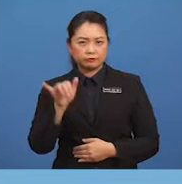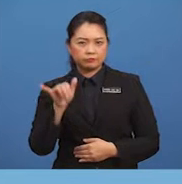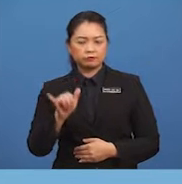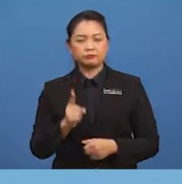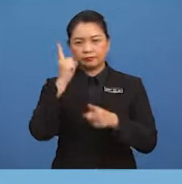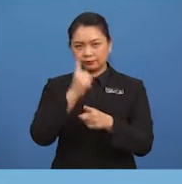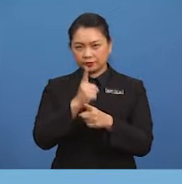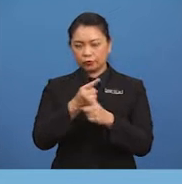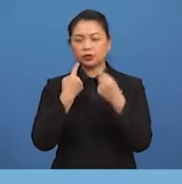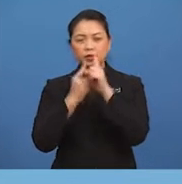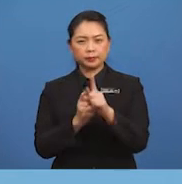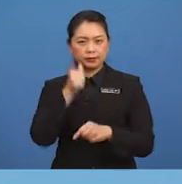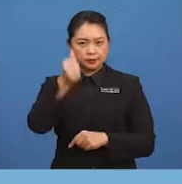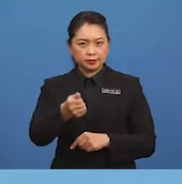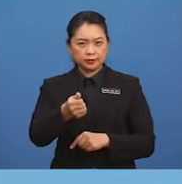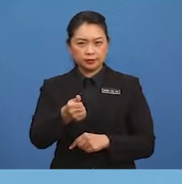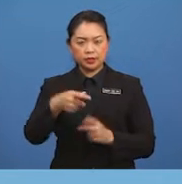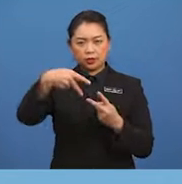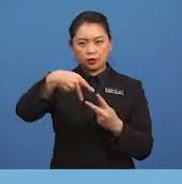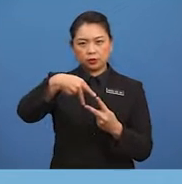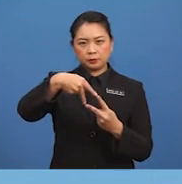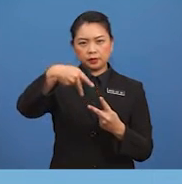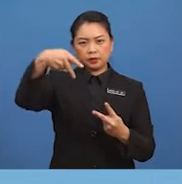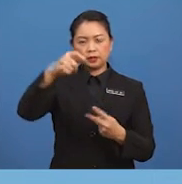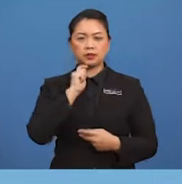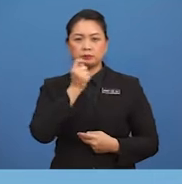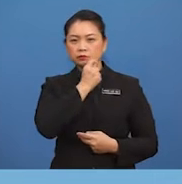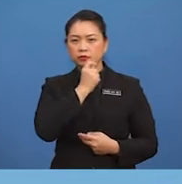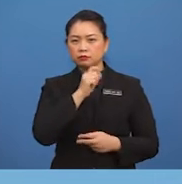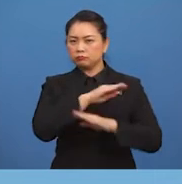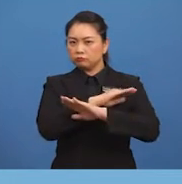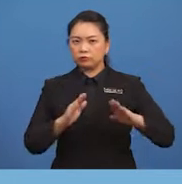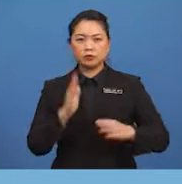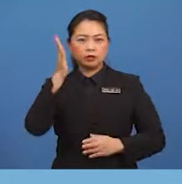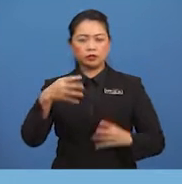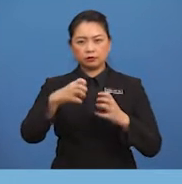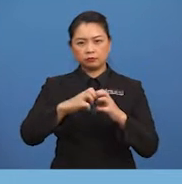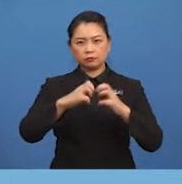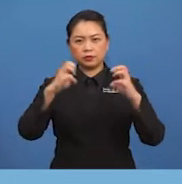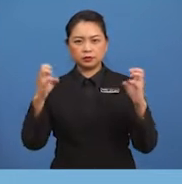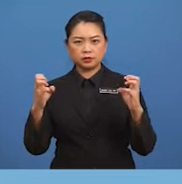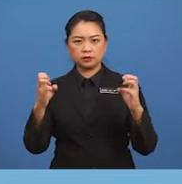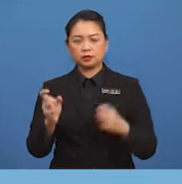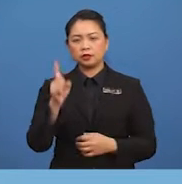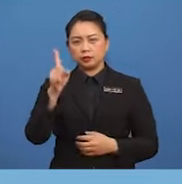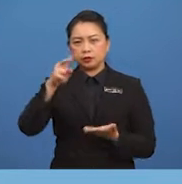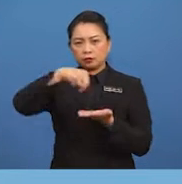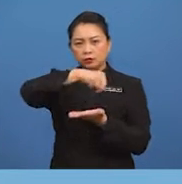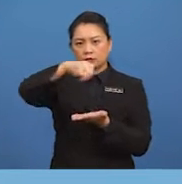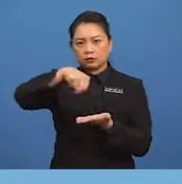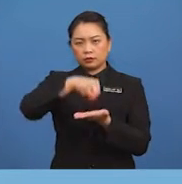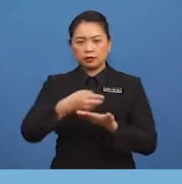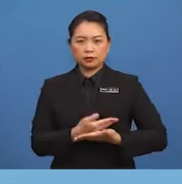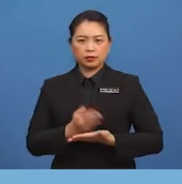Ya, betul jawapan anda. Kromatid kembar tidak akan terpisah.